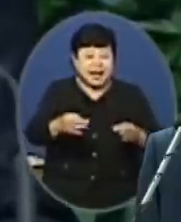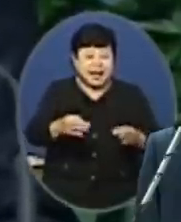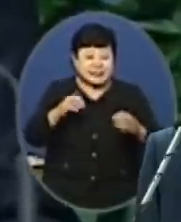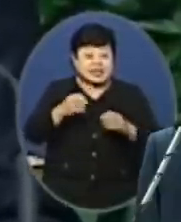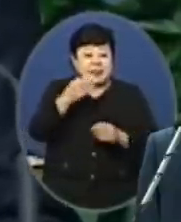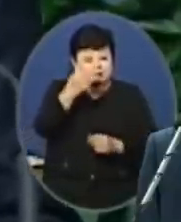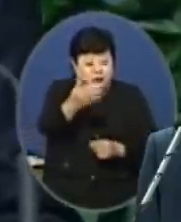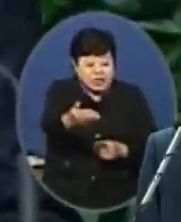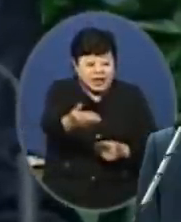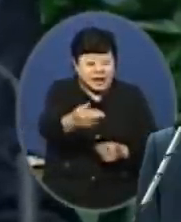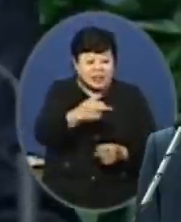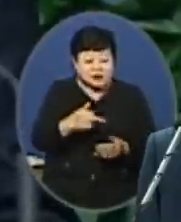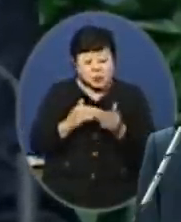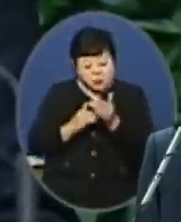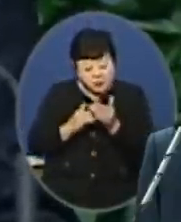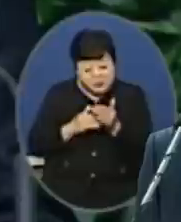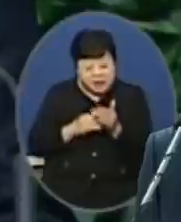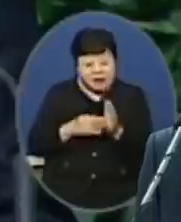내게 응답하겠고